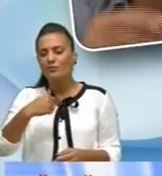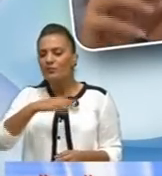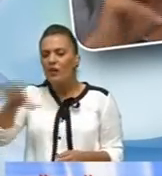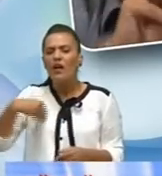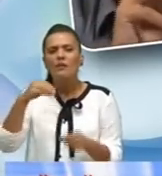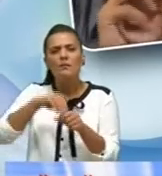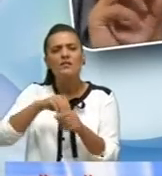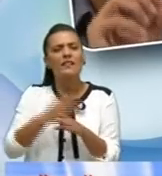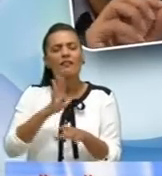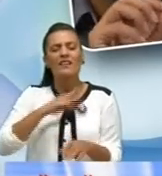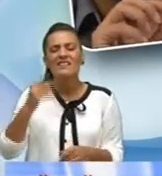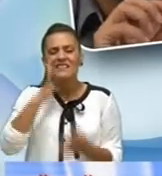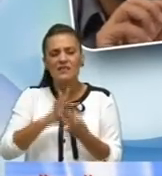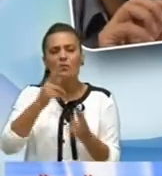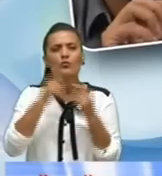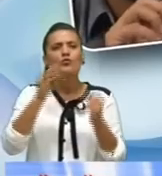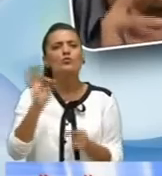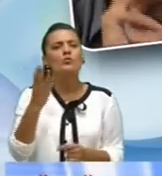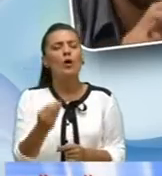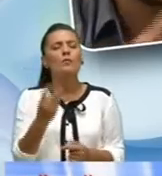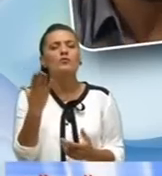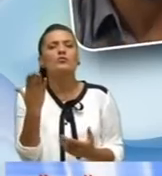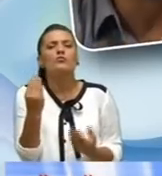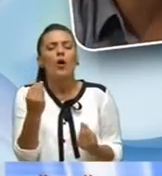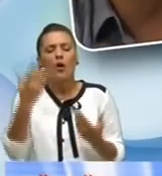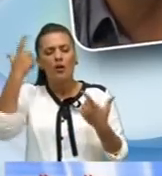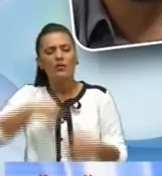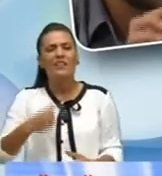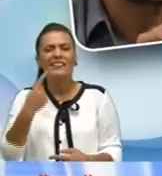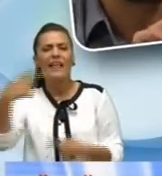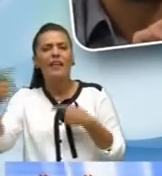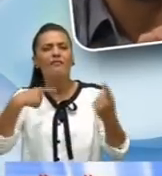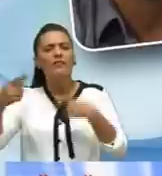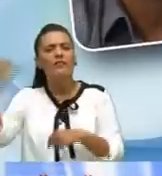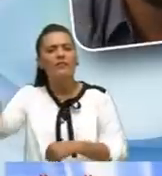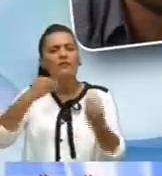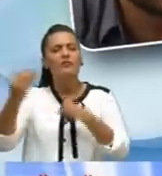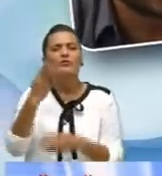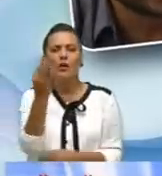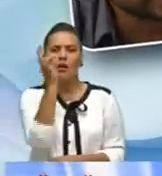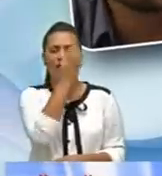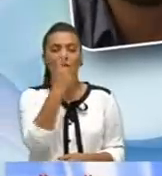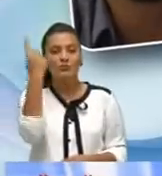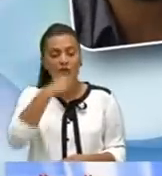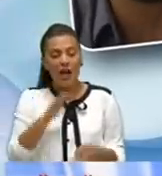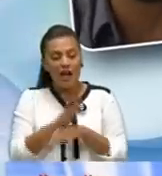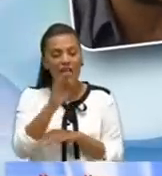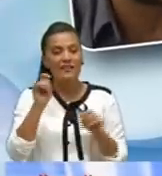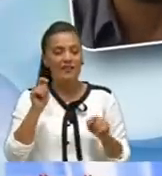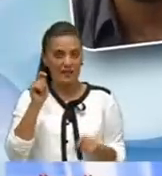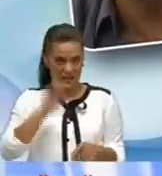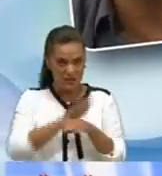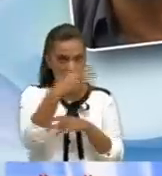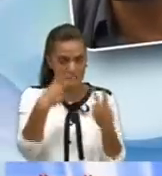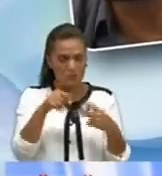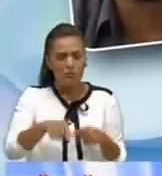bu? Çünkü insan mutsuzluk odaklı bir canlı. Yani insan negatif mutlu, odaklı. Negatif kesinlikle. Odaklı. Çünkü hayatta kalması için bu